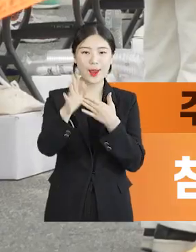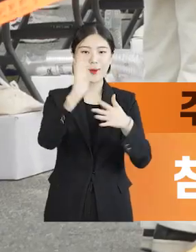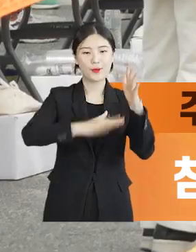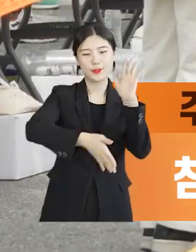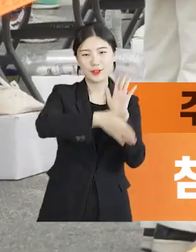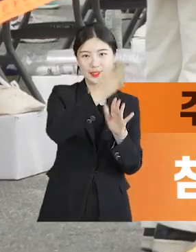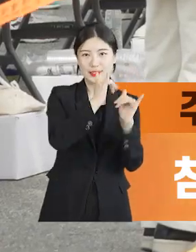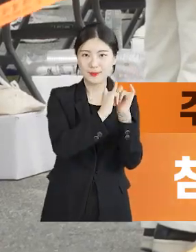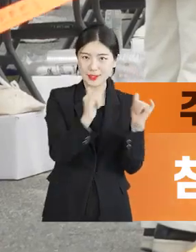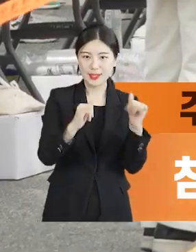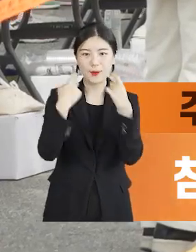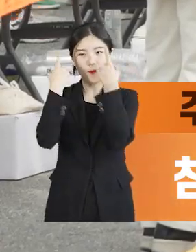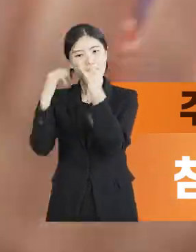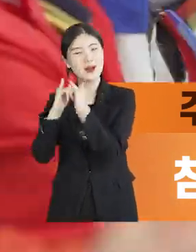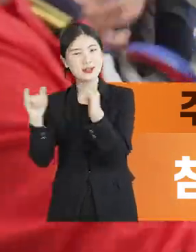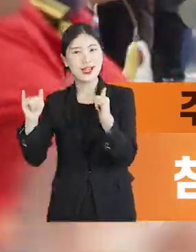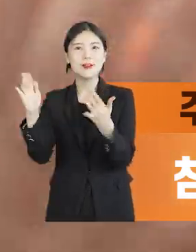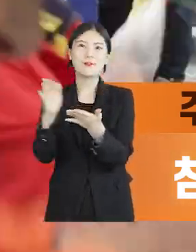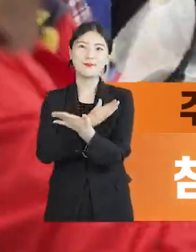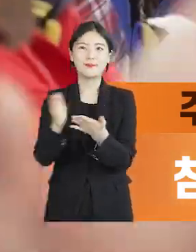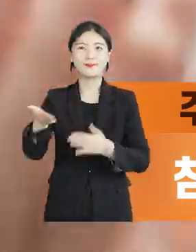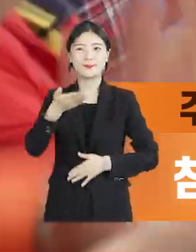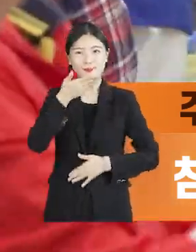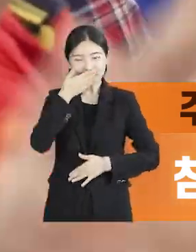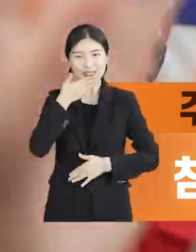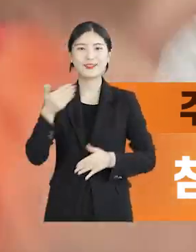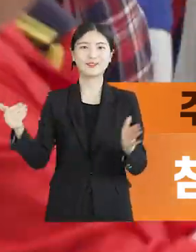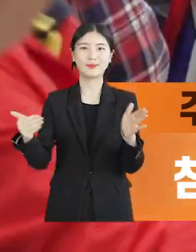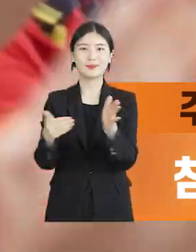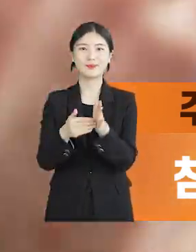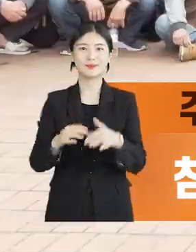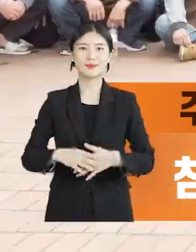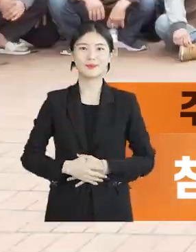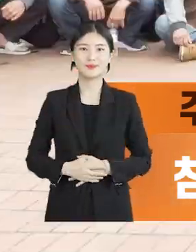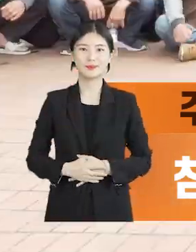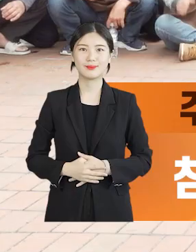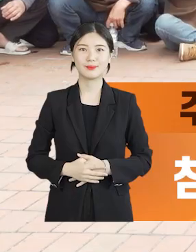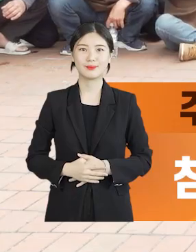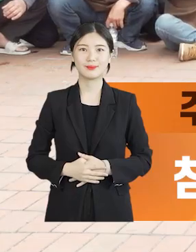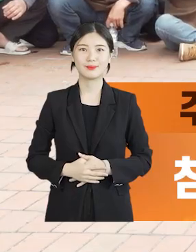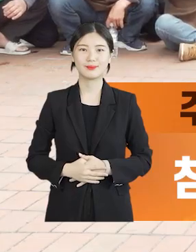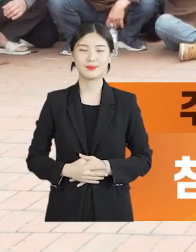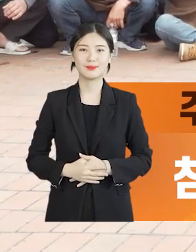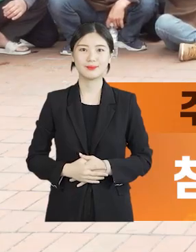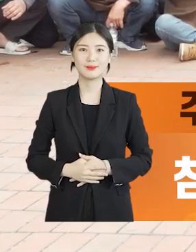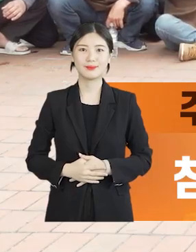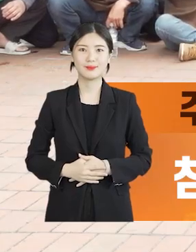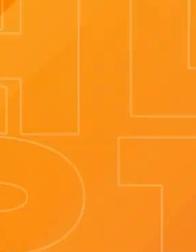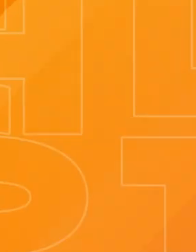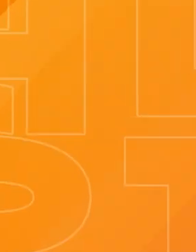시민, 관광객들이 함께 인절미를 나눠가지고 축하 행사를 즐겼습니다.